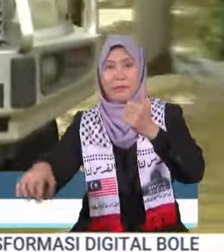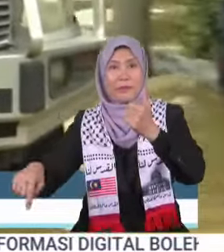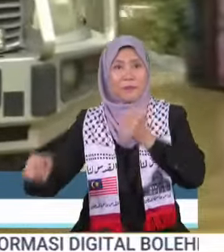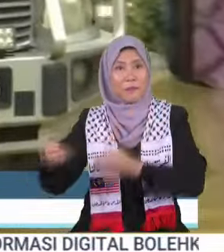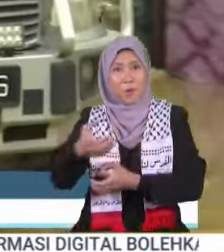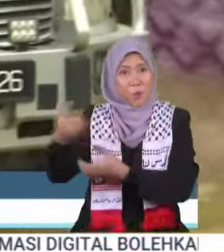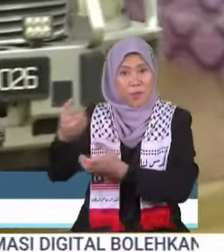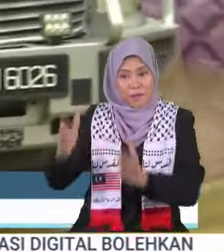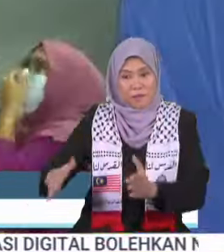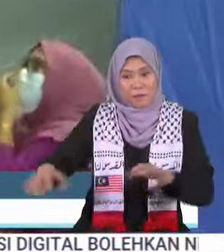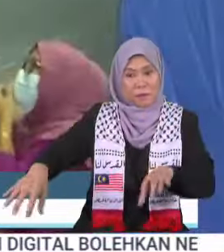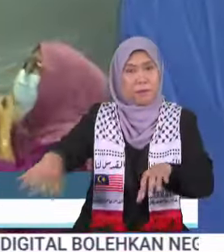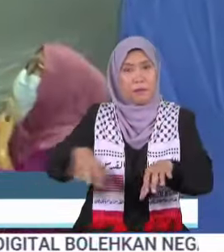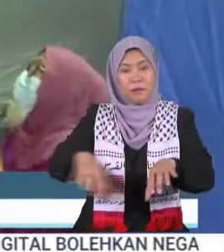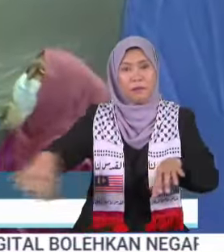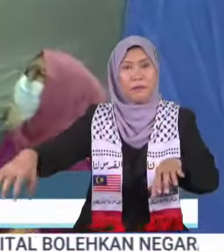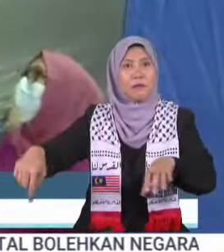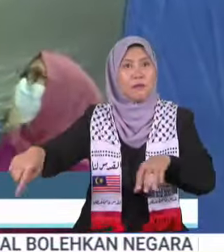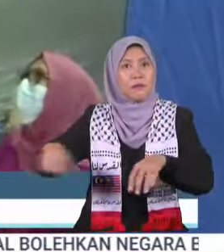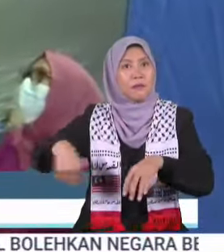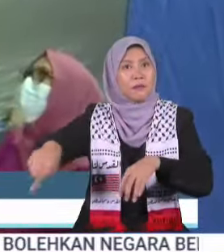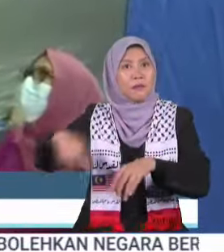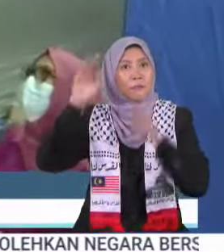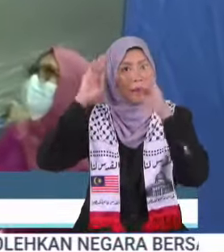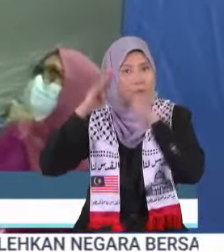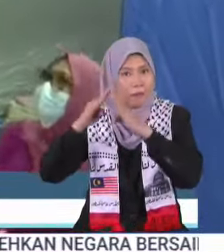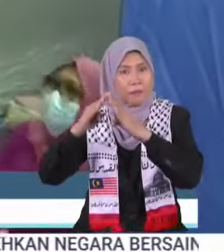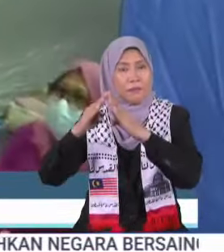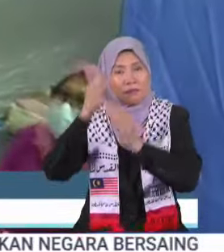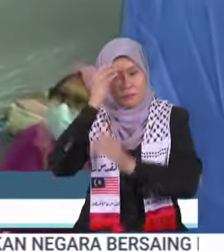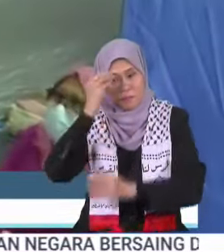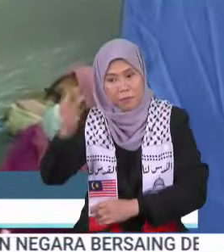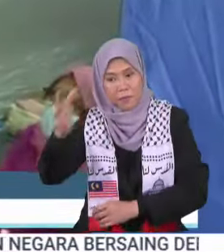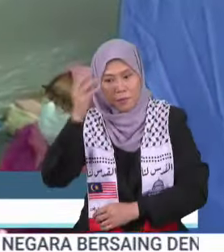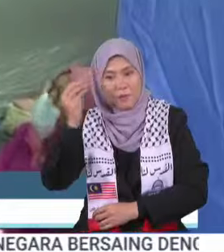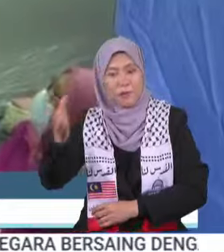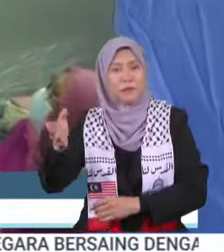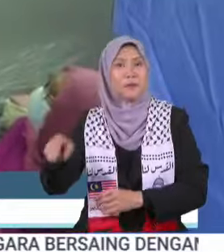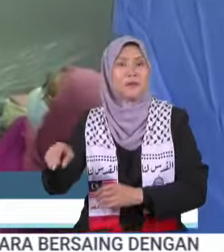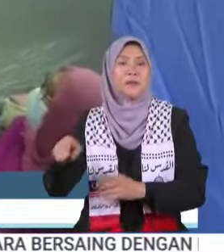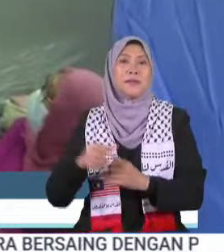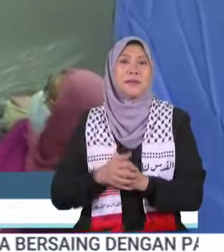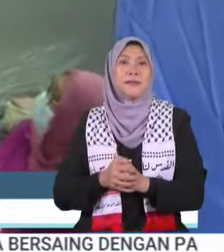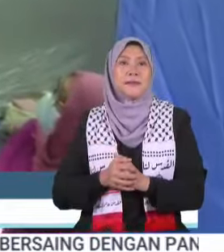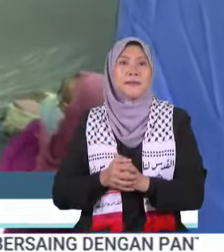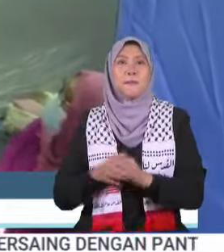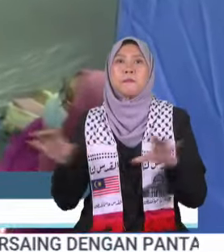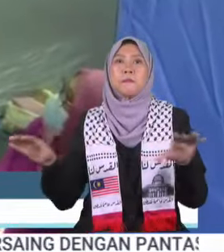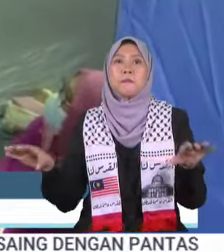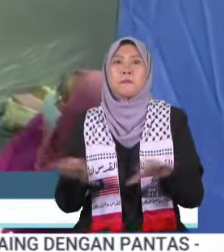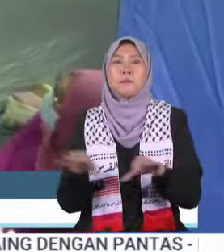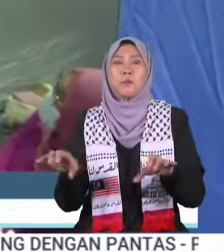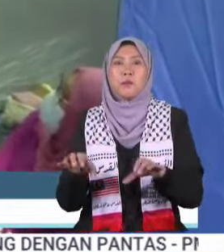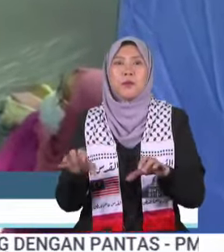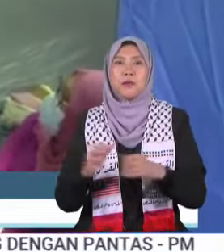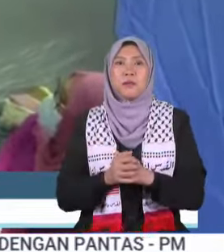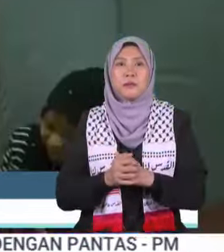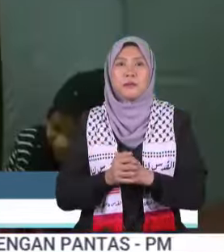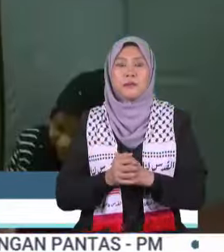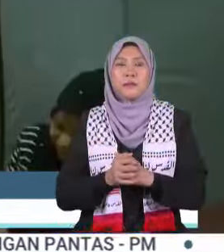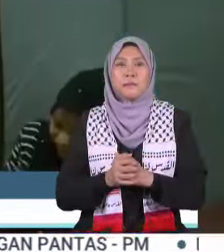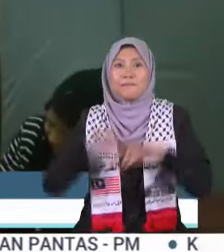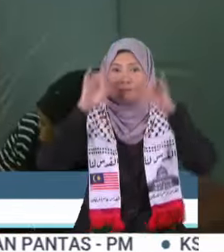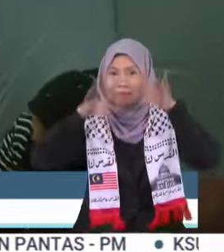penyelamat Balai Bomba penyelamat di negeri Pahang untuk membuat uji lari ataupun running